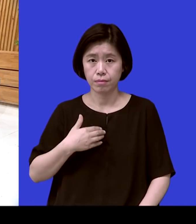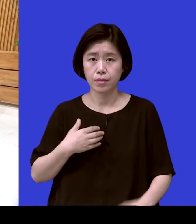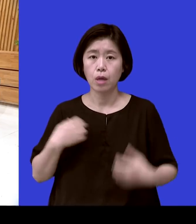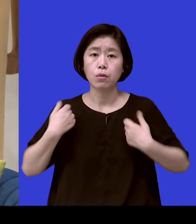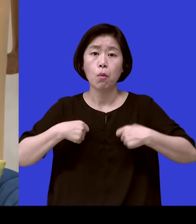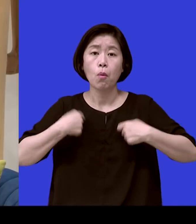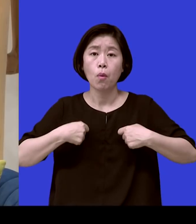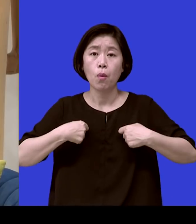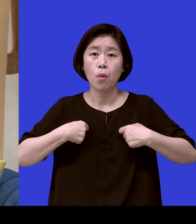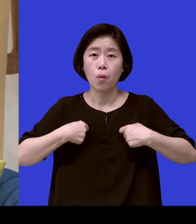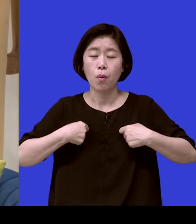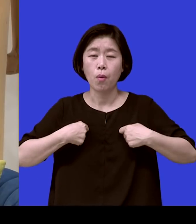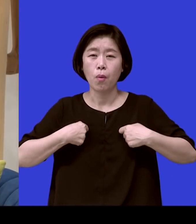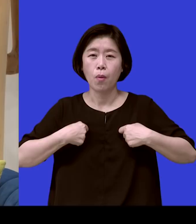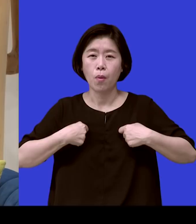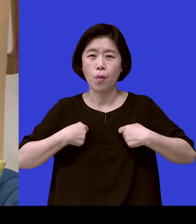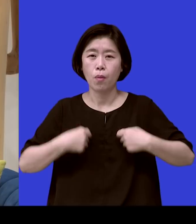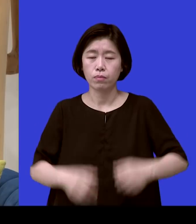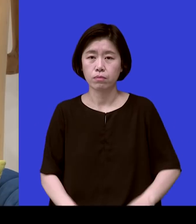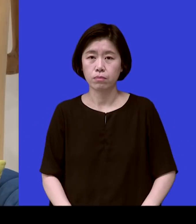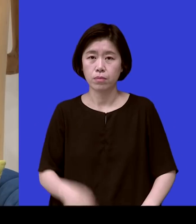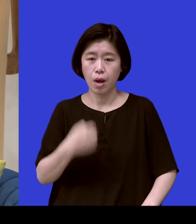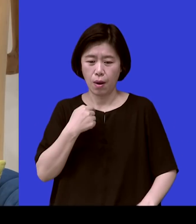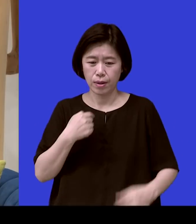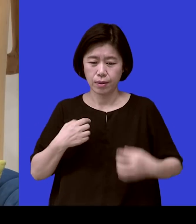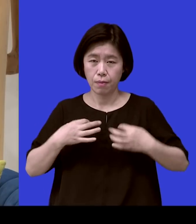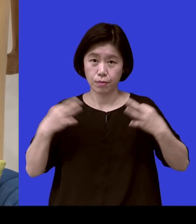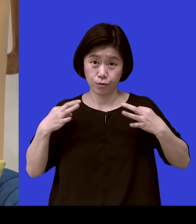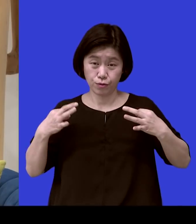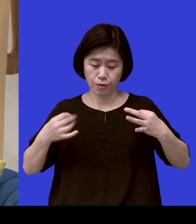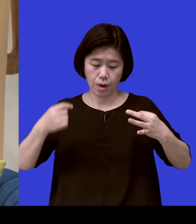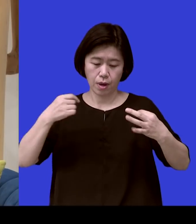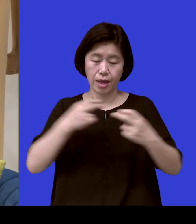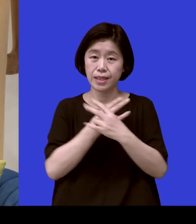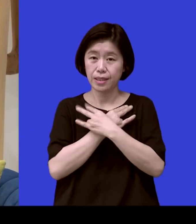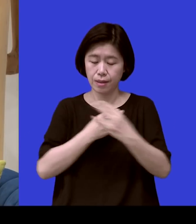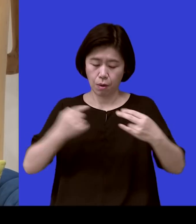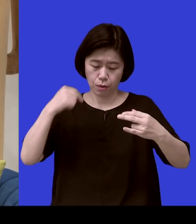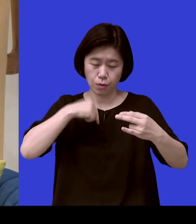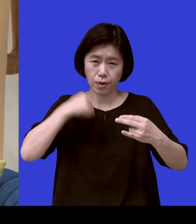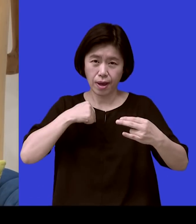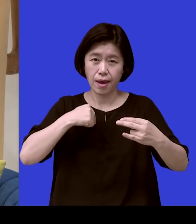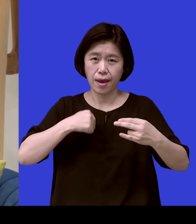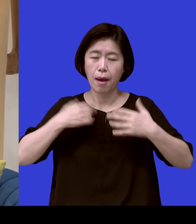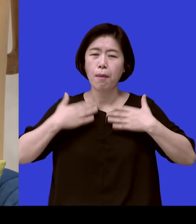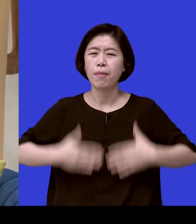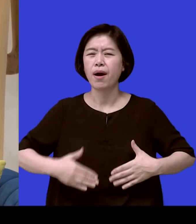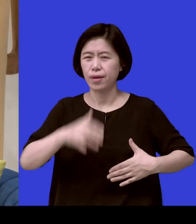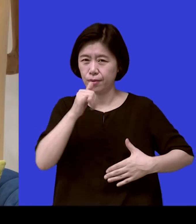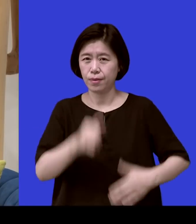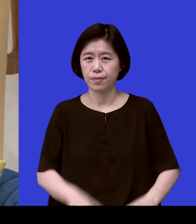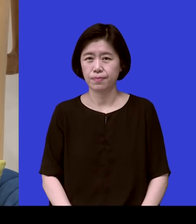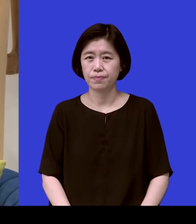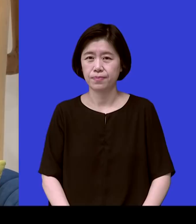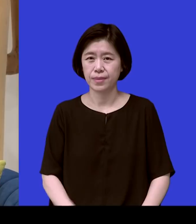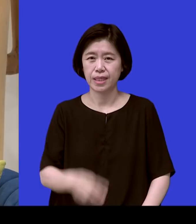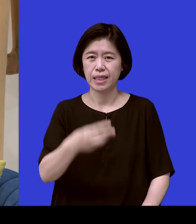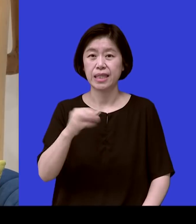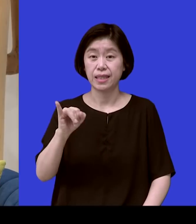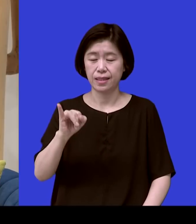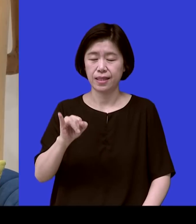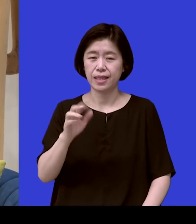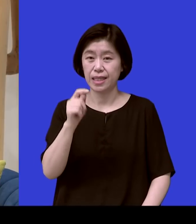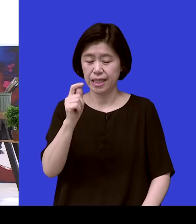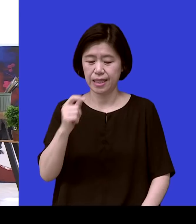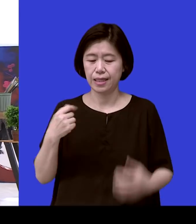예. 아니 옷을 열고 밥을 먹어? 그랬더니 엄마 러닝샷을 입은 게 아니고 네. 티를